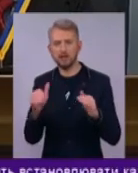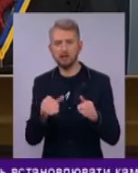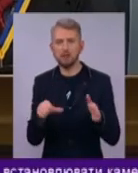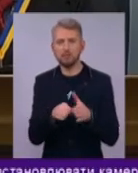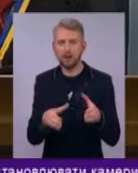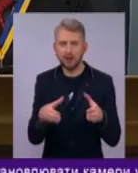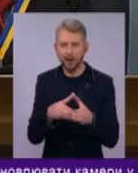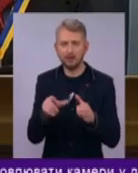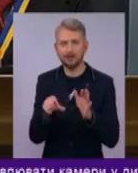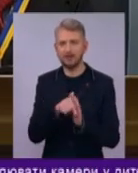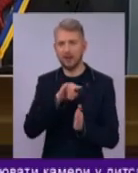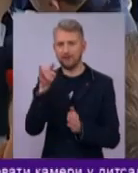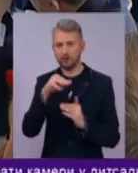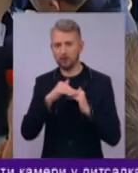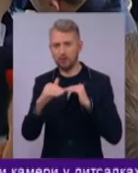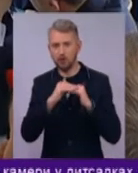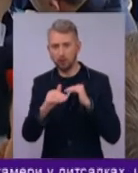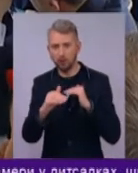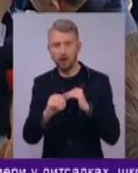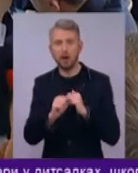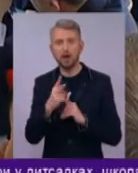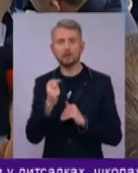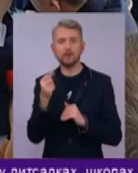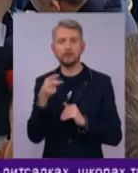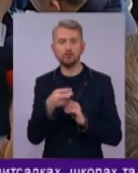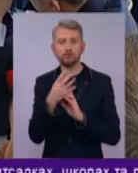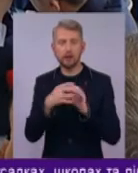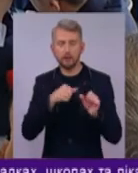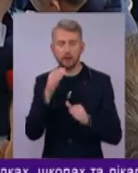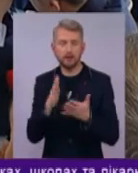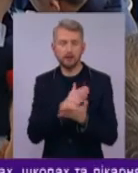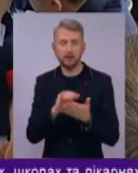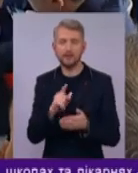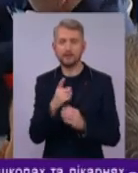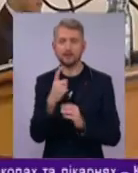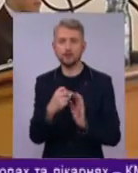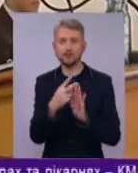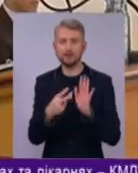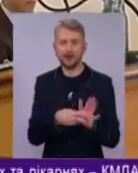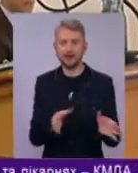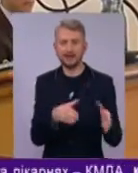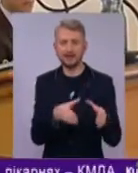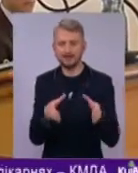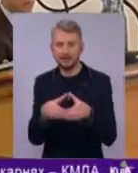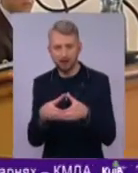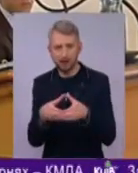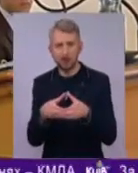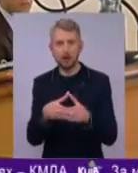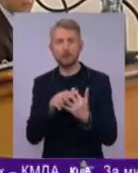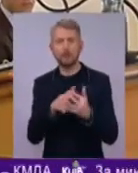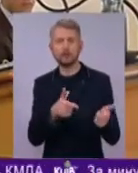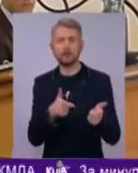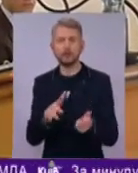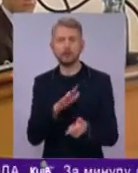з авіацією на полігоні. А на 2014 рік взагалі зі 117 з'єднань та частин у бойовій